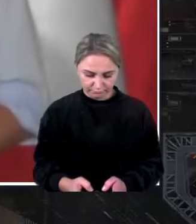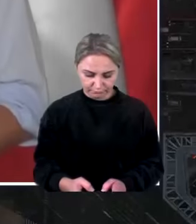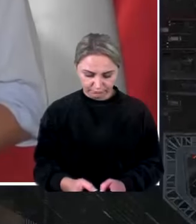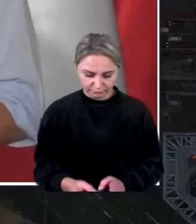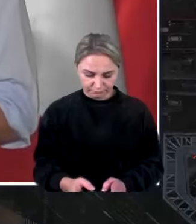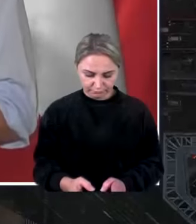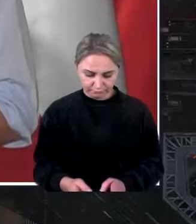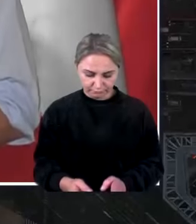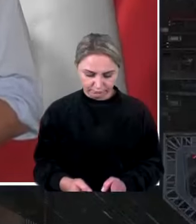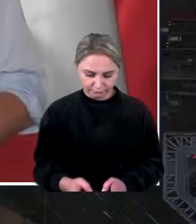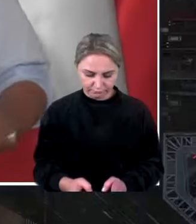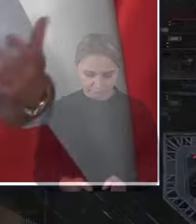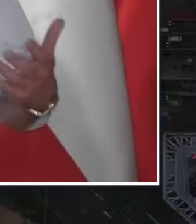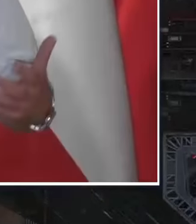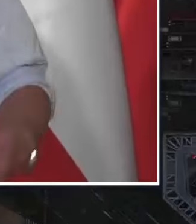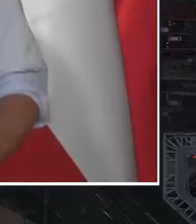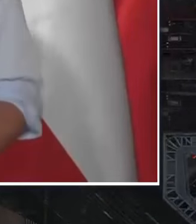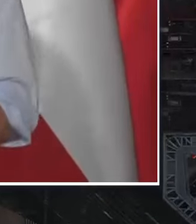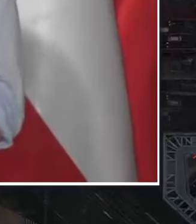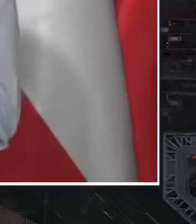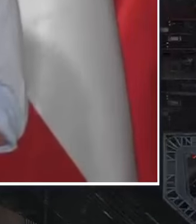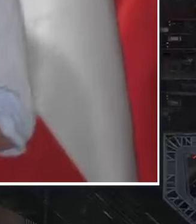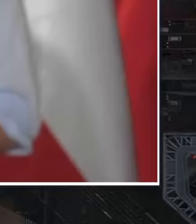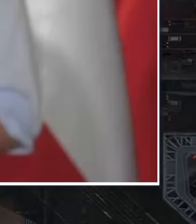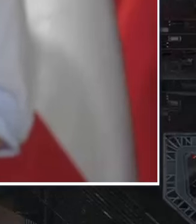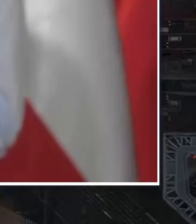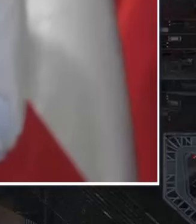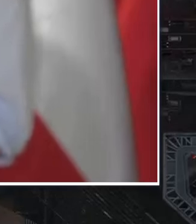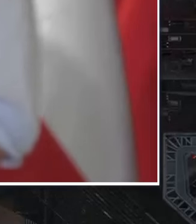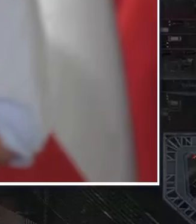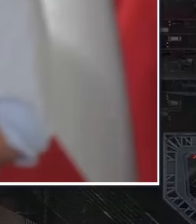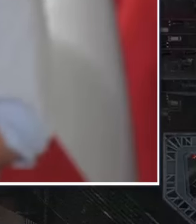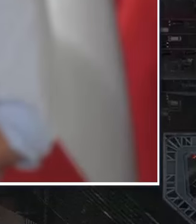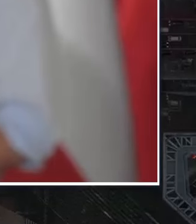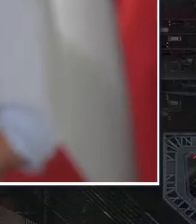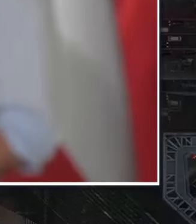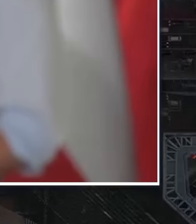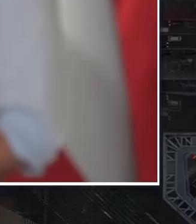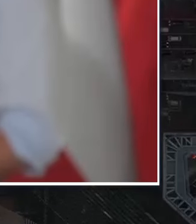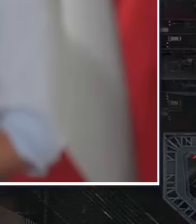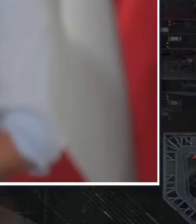swoje domostwa, musiało opuścić swoje regiony.